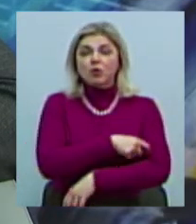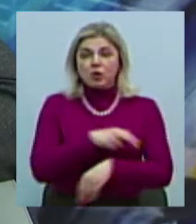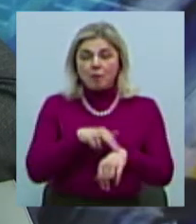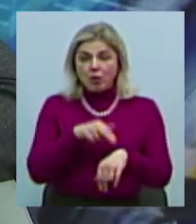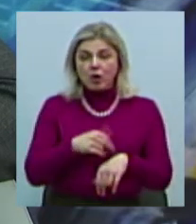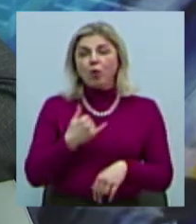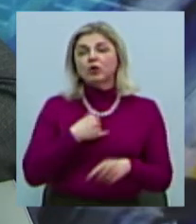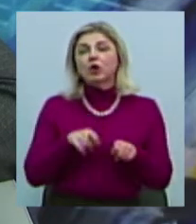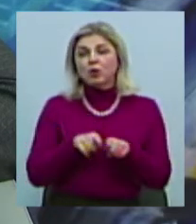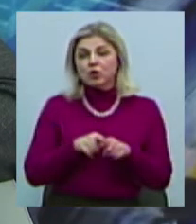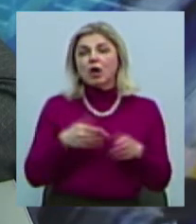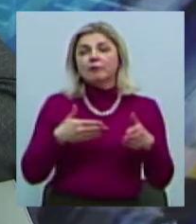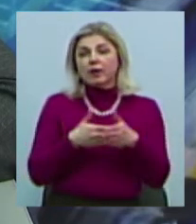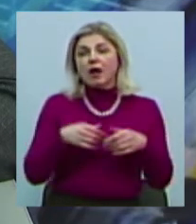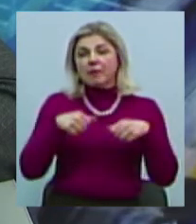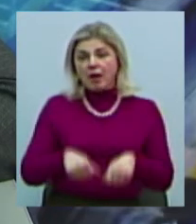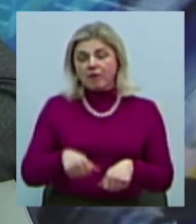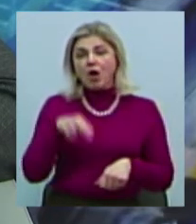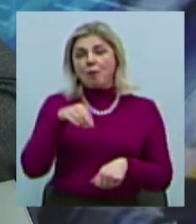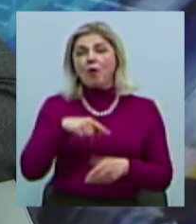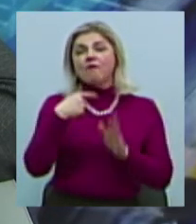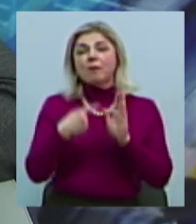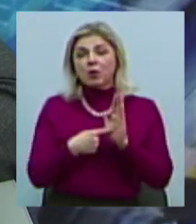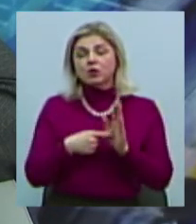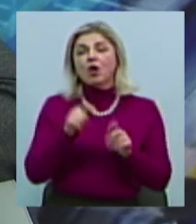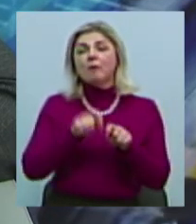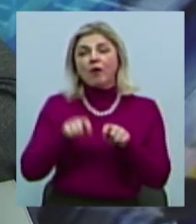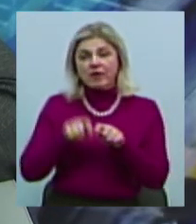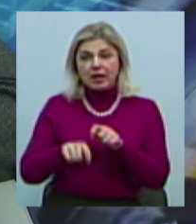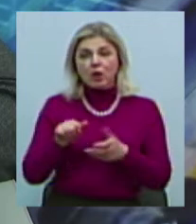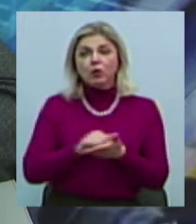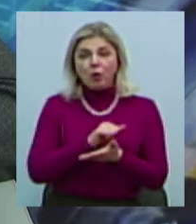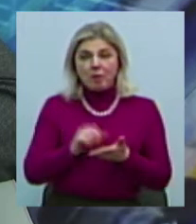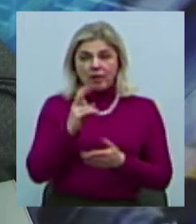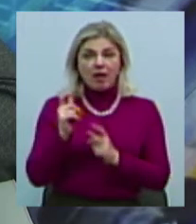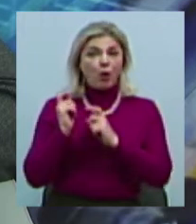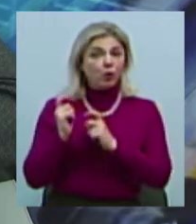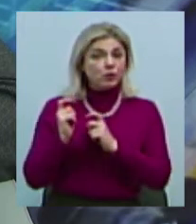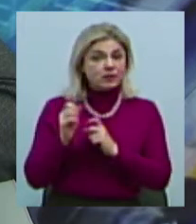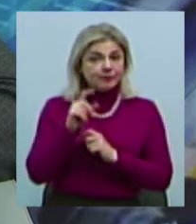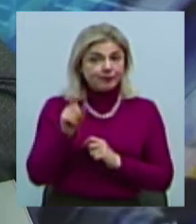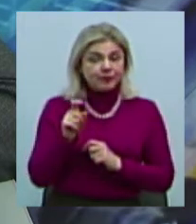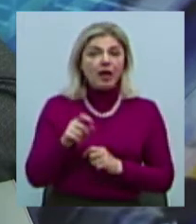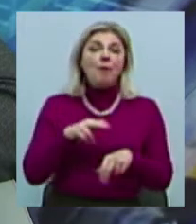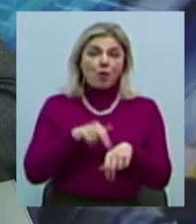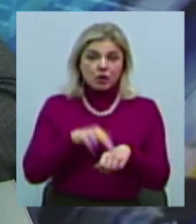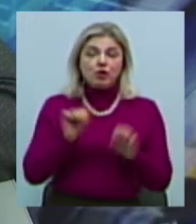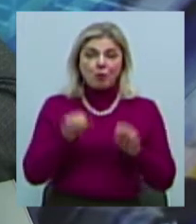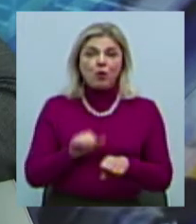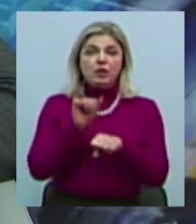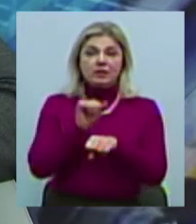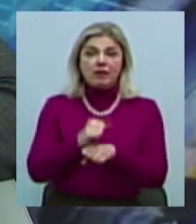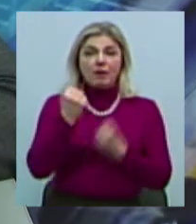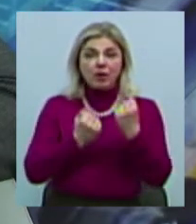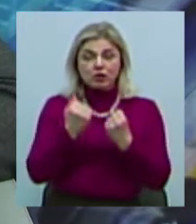в правах по поводу там, проверки документів там, і на груз. Тобто патрульний поліцейський може встановити машину, але скільки